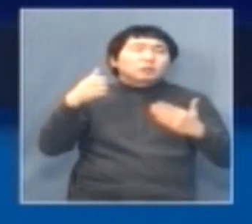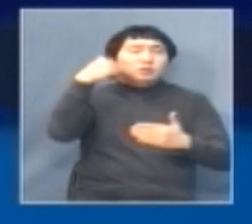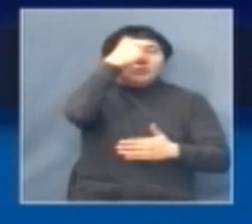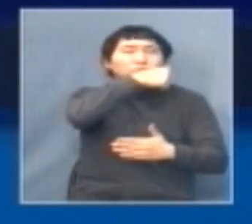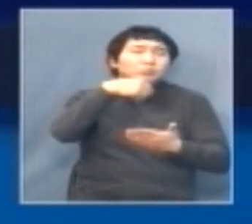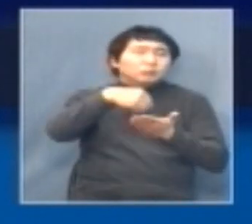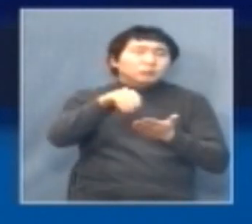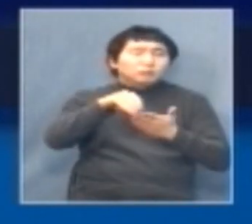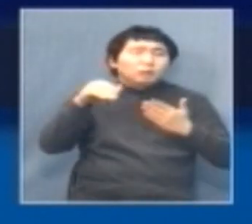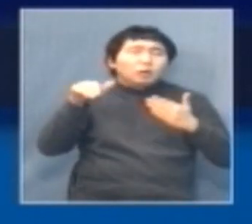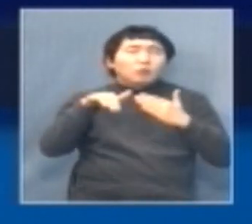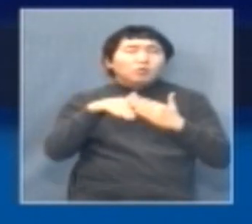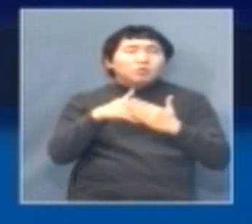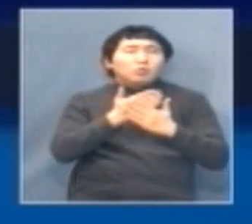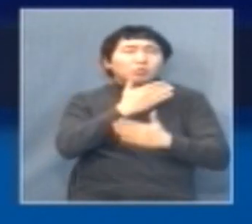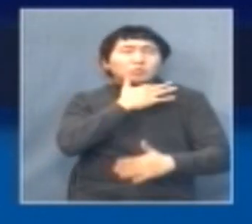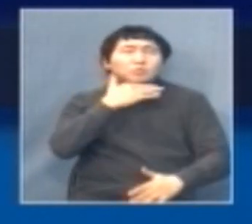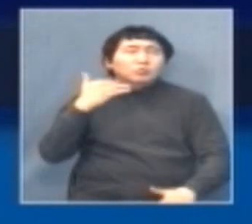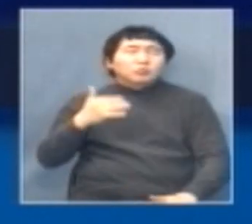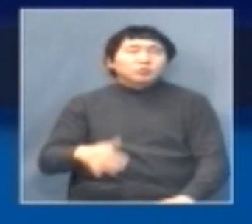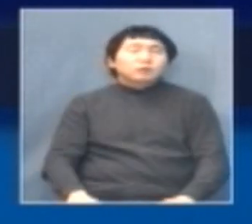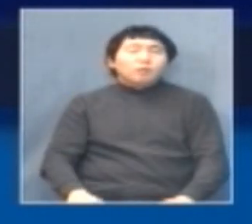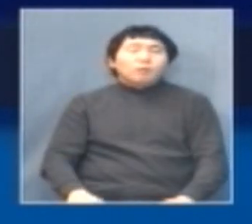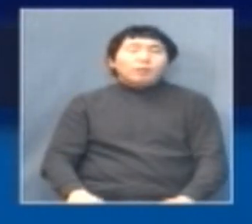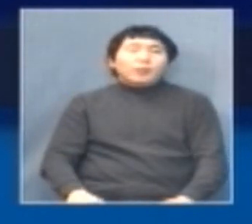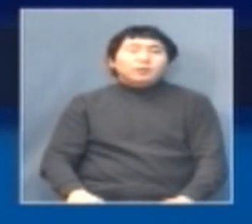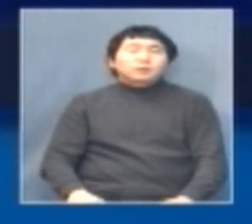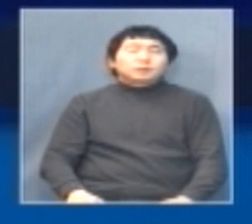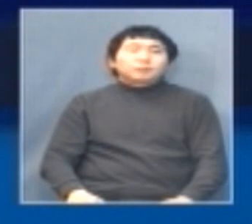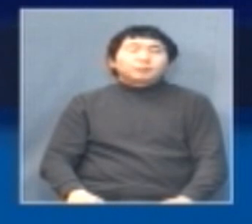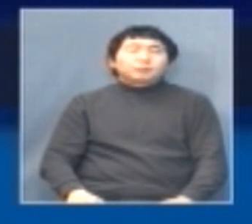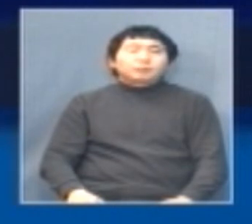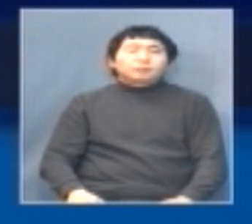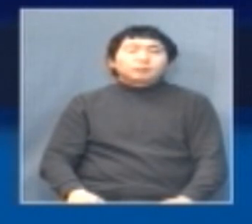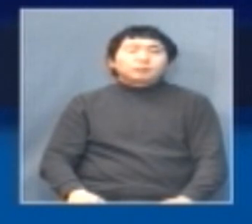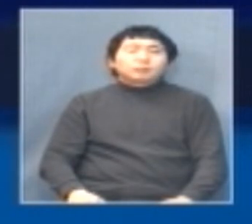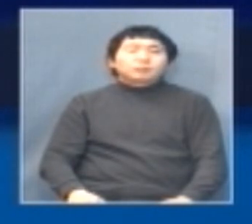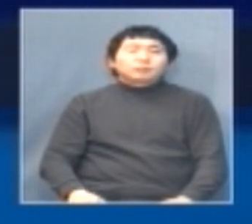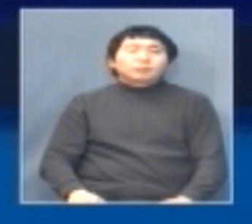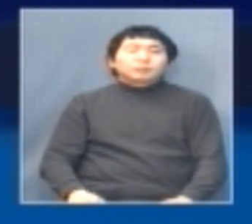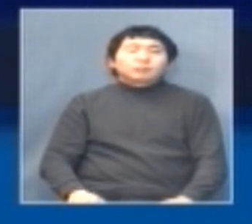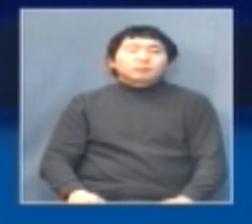обороты. Подробнее об уровне развития сельского хозяйства в Тарбагатайском районе узнаете из сюжета моих коллег.